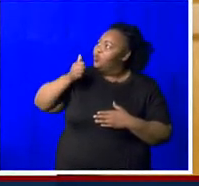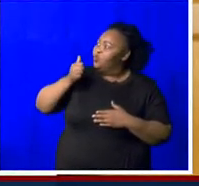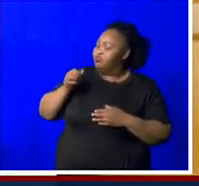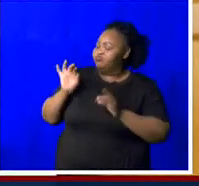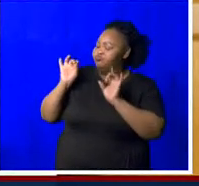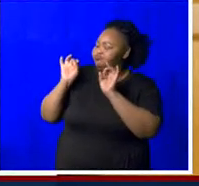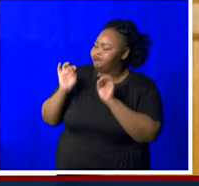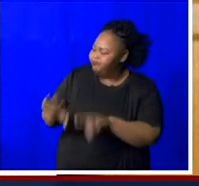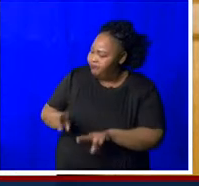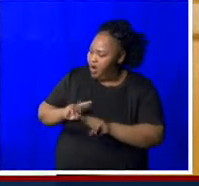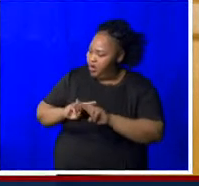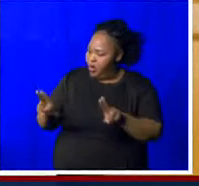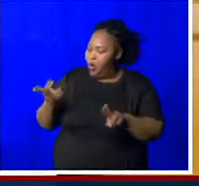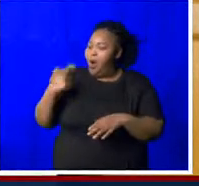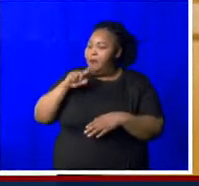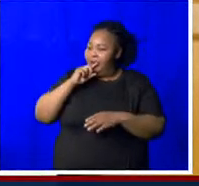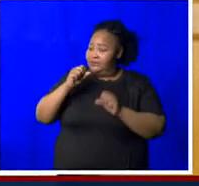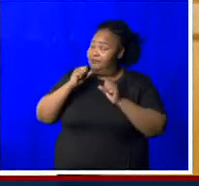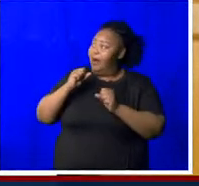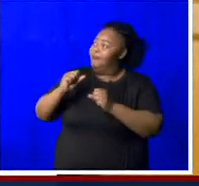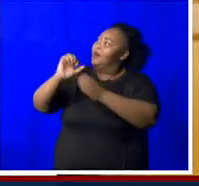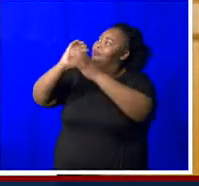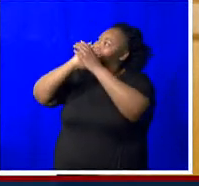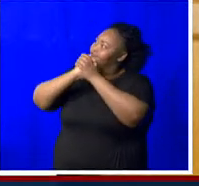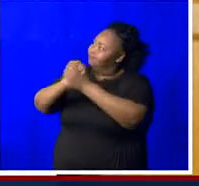ngoba nguye lo igayidako.